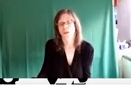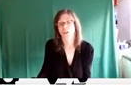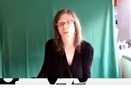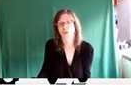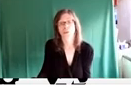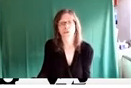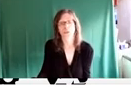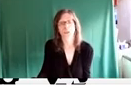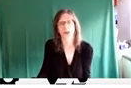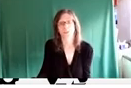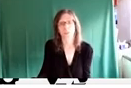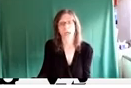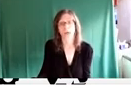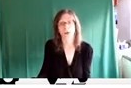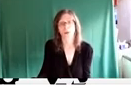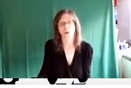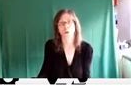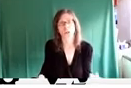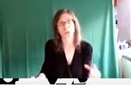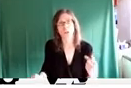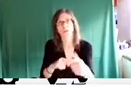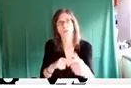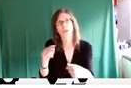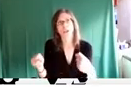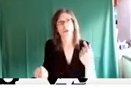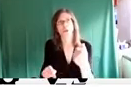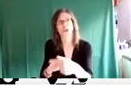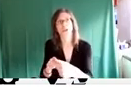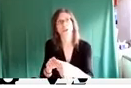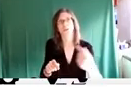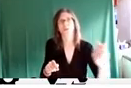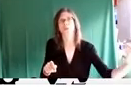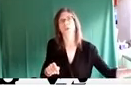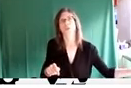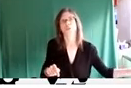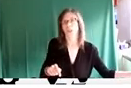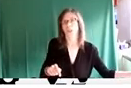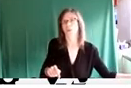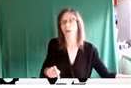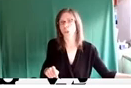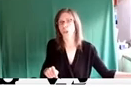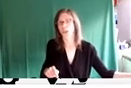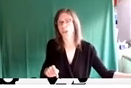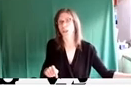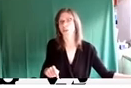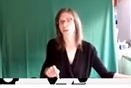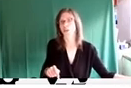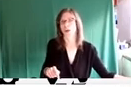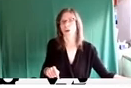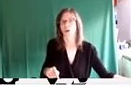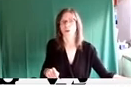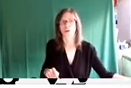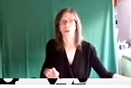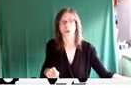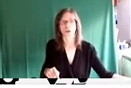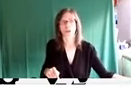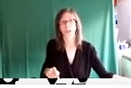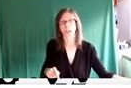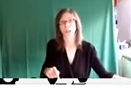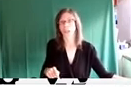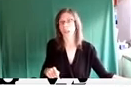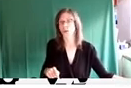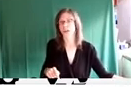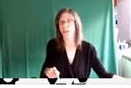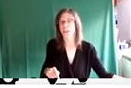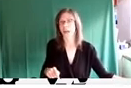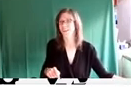Stata existe aujourd'hui, mais on sait même avec les versions de Stata, si vous voulez ouvrir des bases de données Stata qui a été